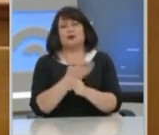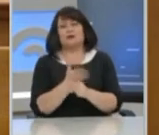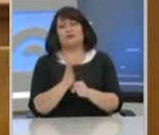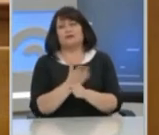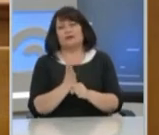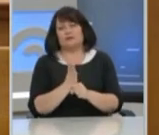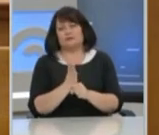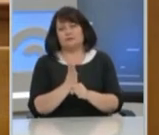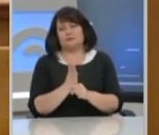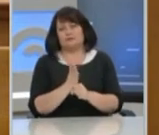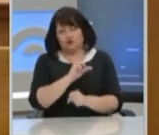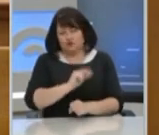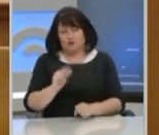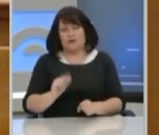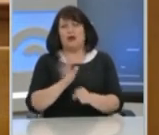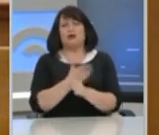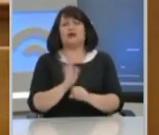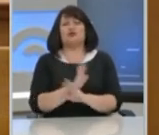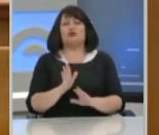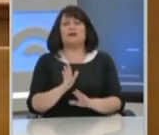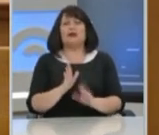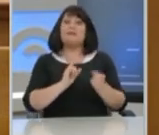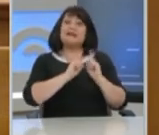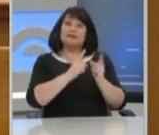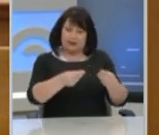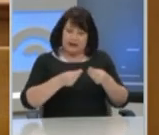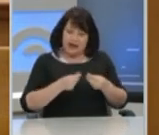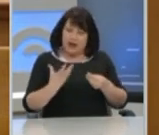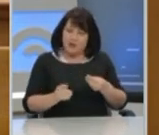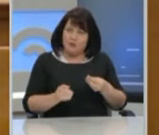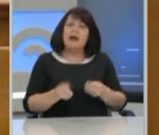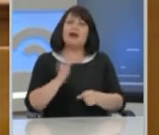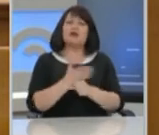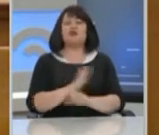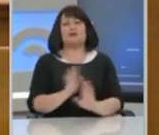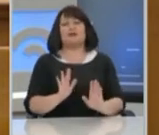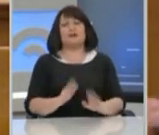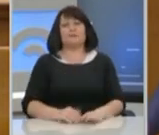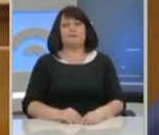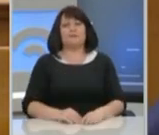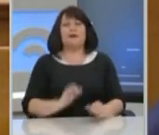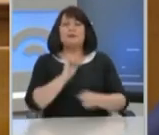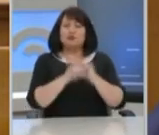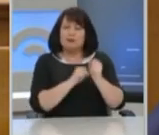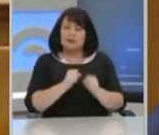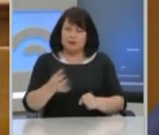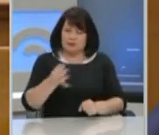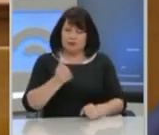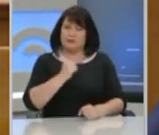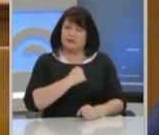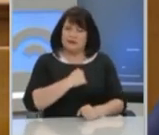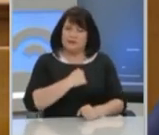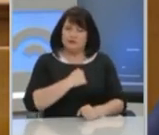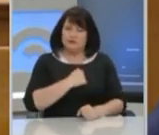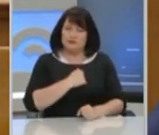κοινός παρονομαστής, επειδή έχουμε συμφωνία. Και προσπαθούν μάλιστα να μας πείσουν ότι